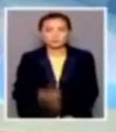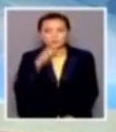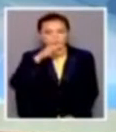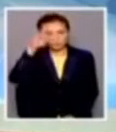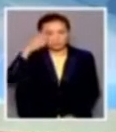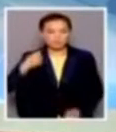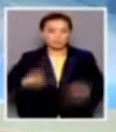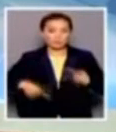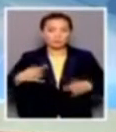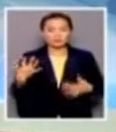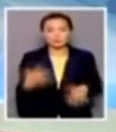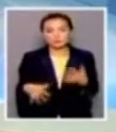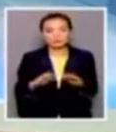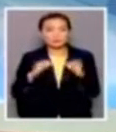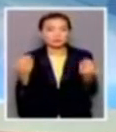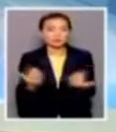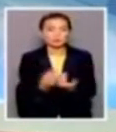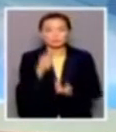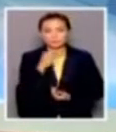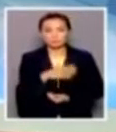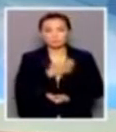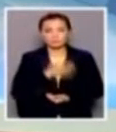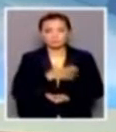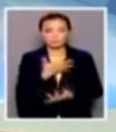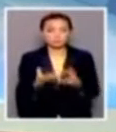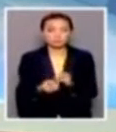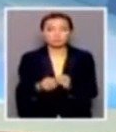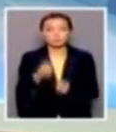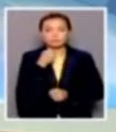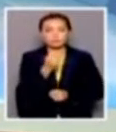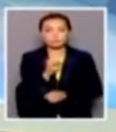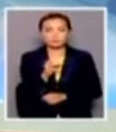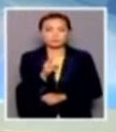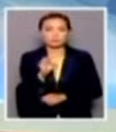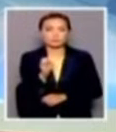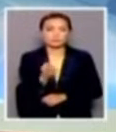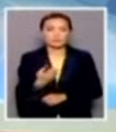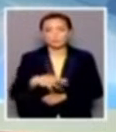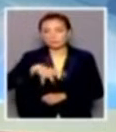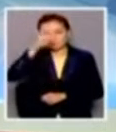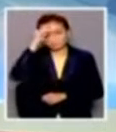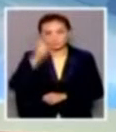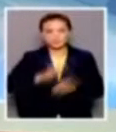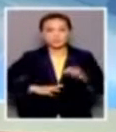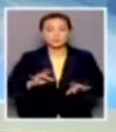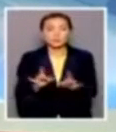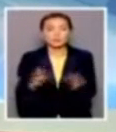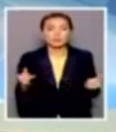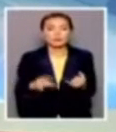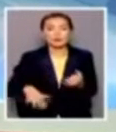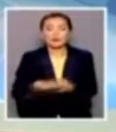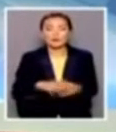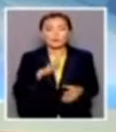Қазақстанда футбол ақсап тұр. Стадиондардың да сапасы сын көтермейді. Бұл комментатор Ермұхамбет Мәуленнің пікірі. Маманның айтуынша,